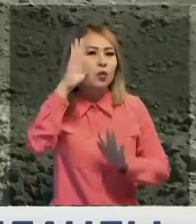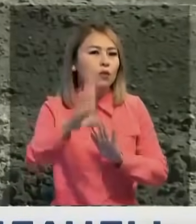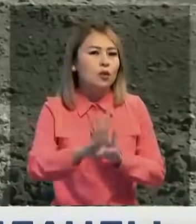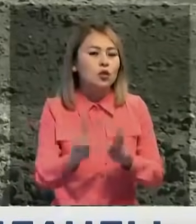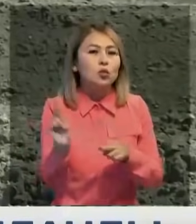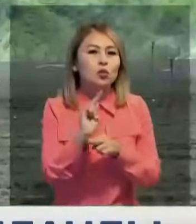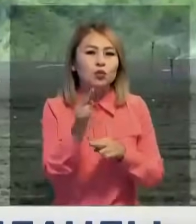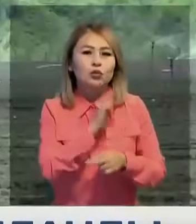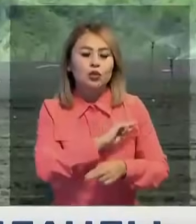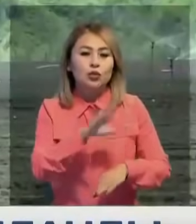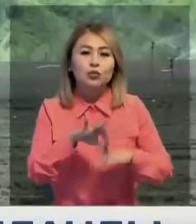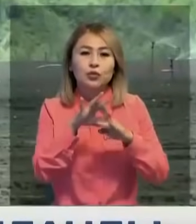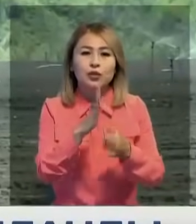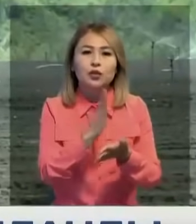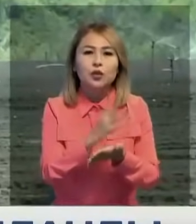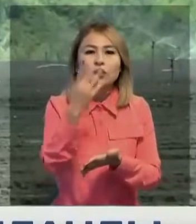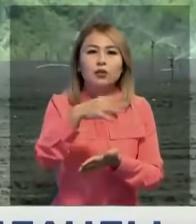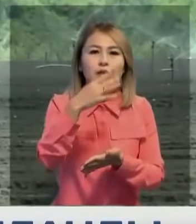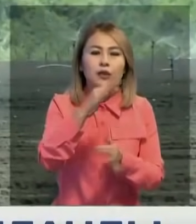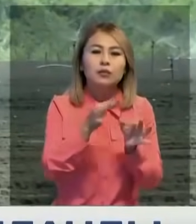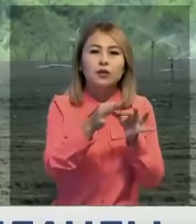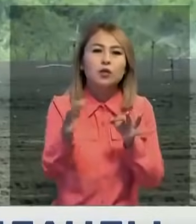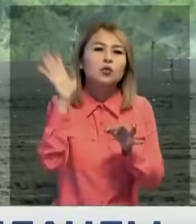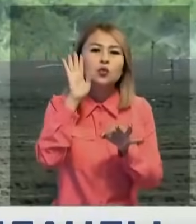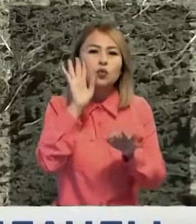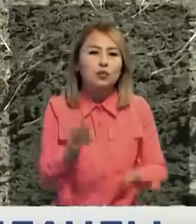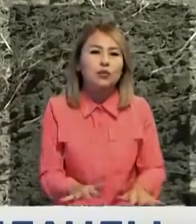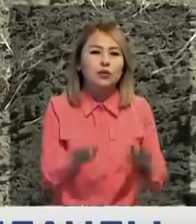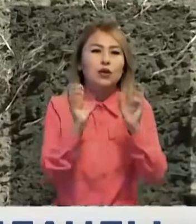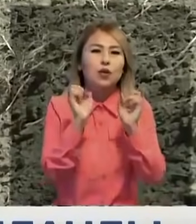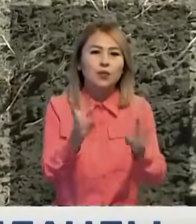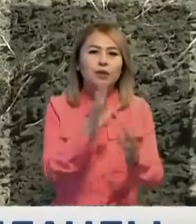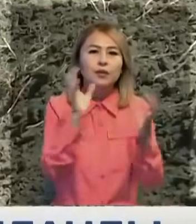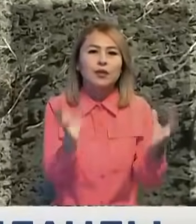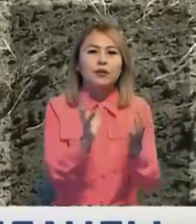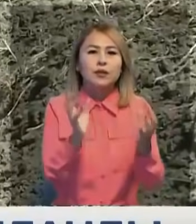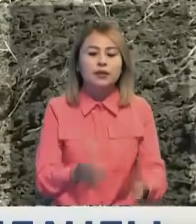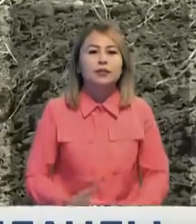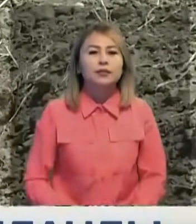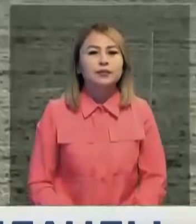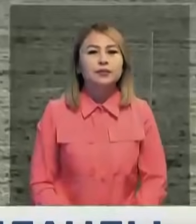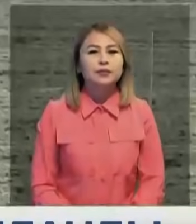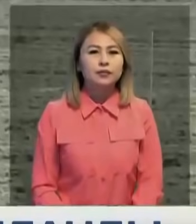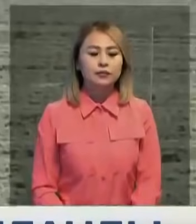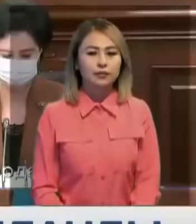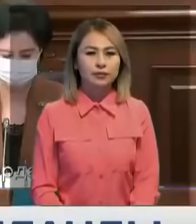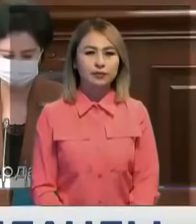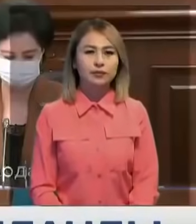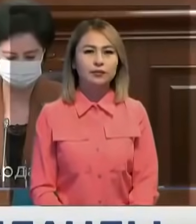су қоймасын жөнді жұмыстары жүріп жатыр. Бұл 40 елді мекенді су басу қаупінен сақтайды.